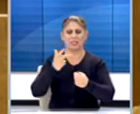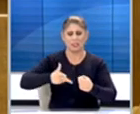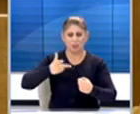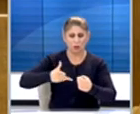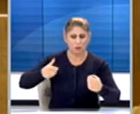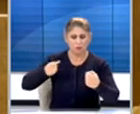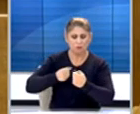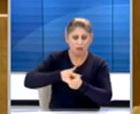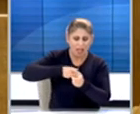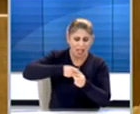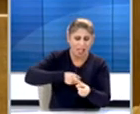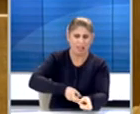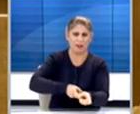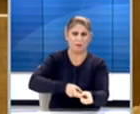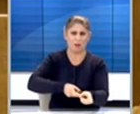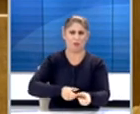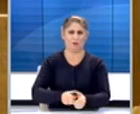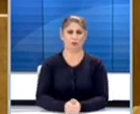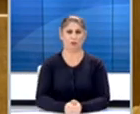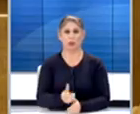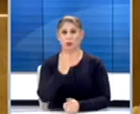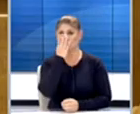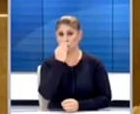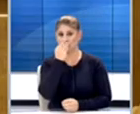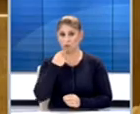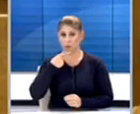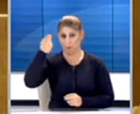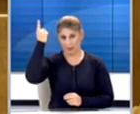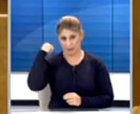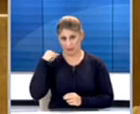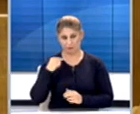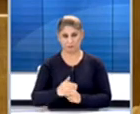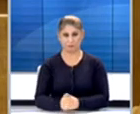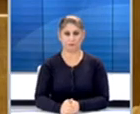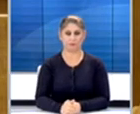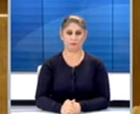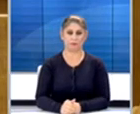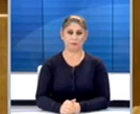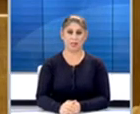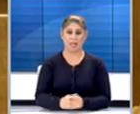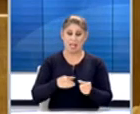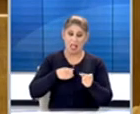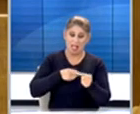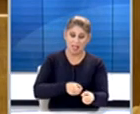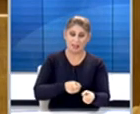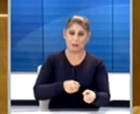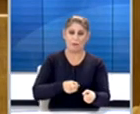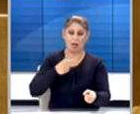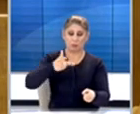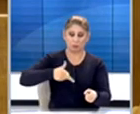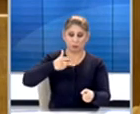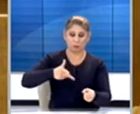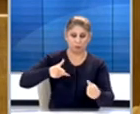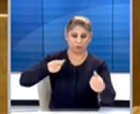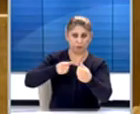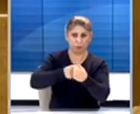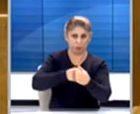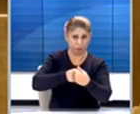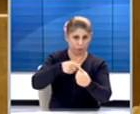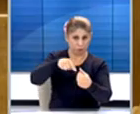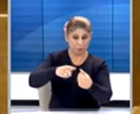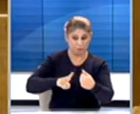σιδηροδρομικό έγκλημα το Φεβρουάριο του περασμένου έτους. Το έγκλημα των Ντεμπών. Περιμέναμε τότε τουλάχιστον.